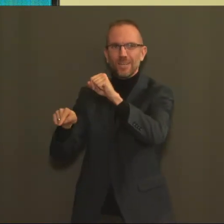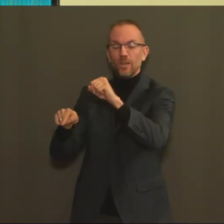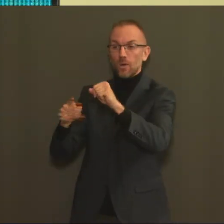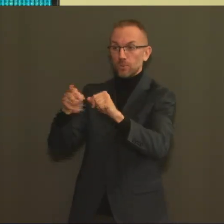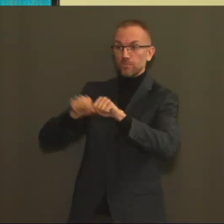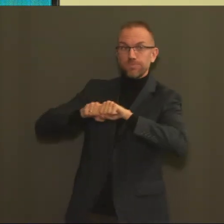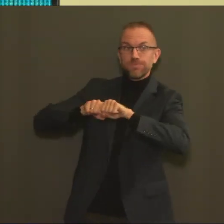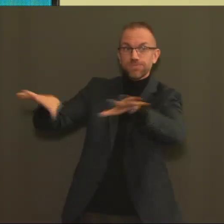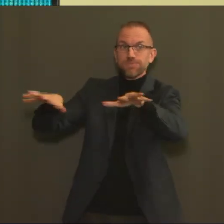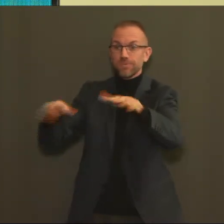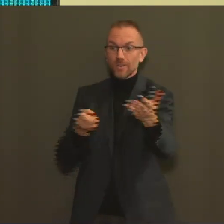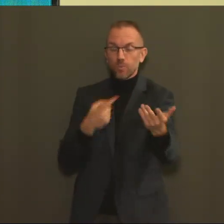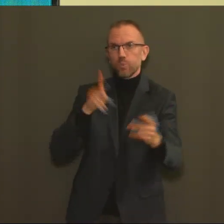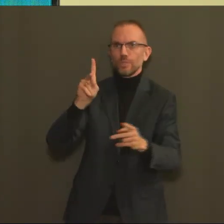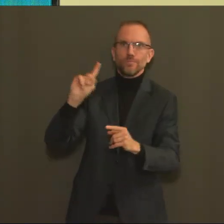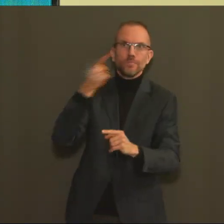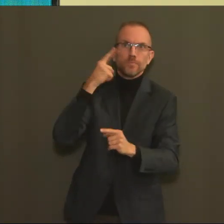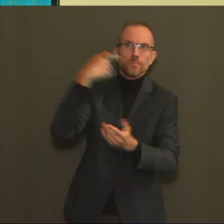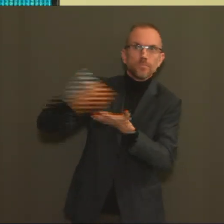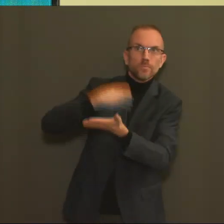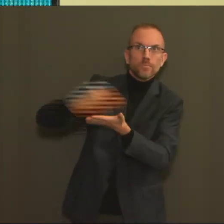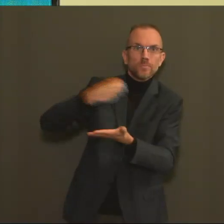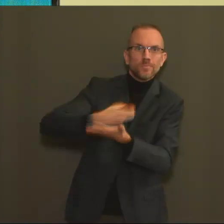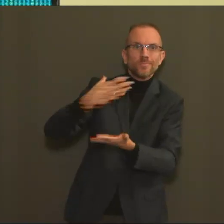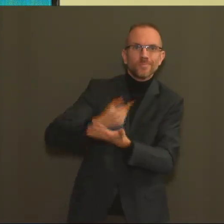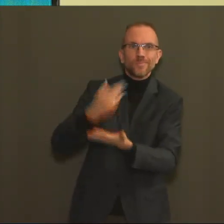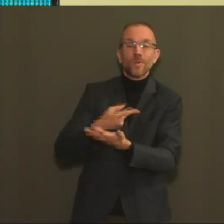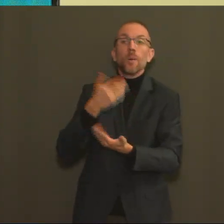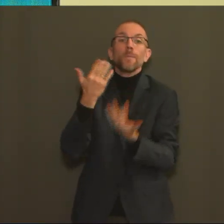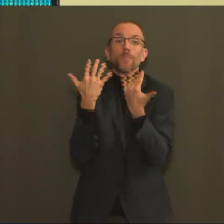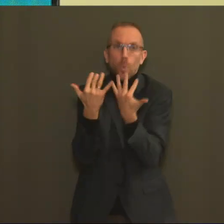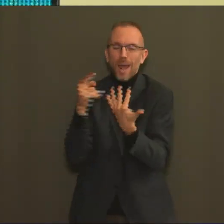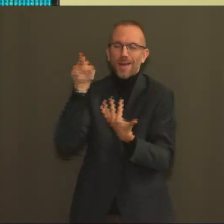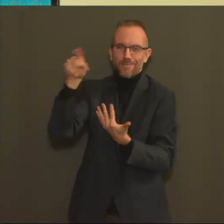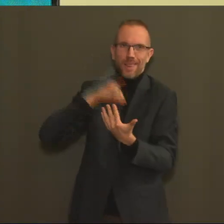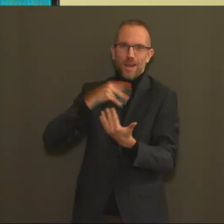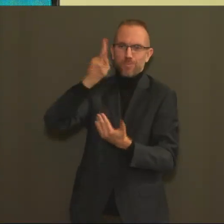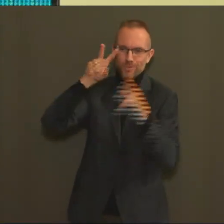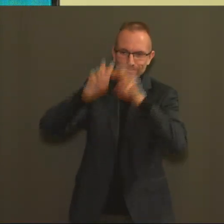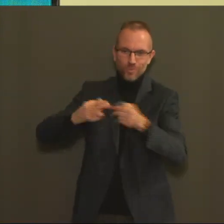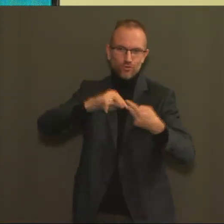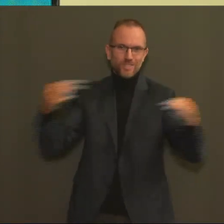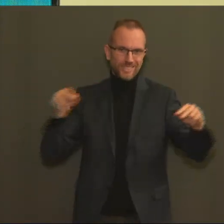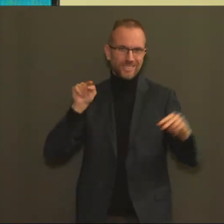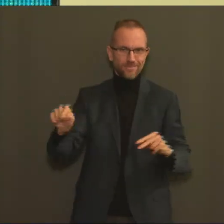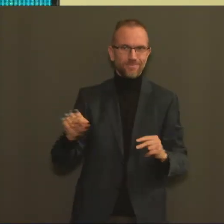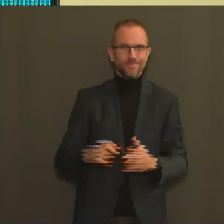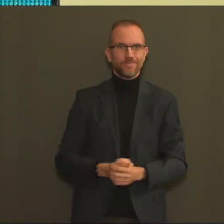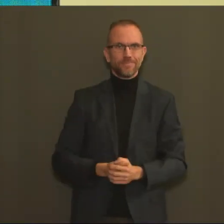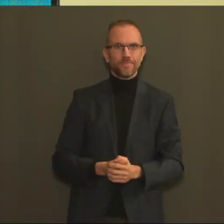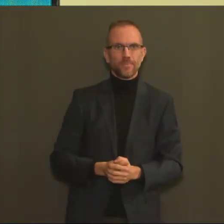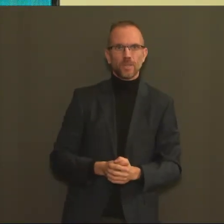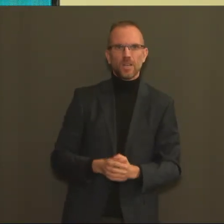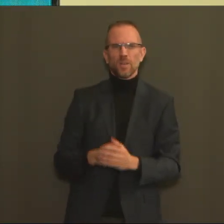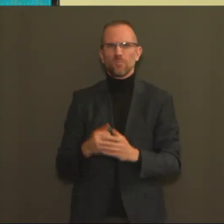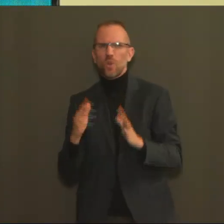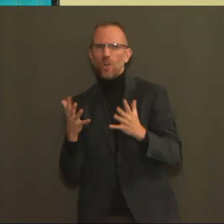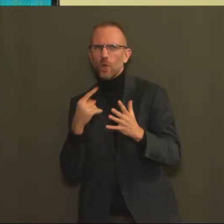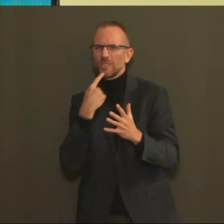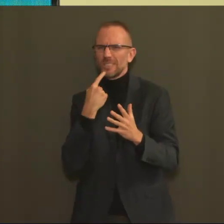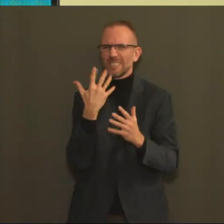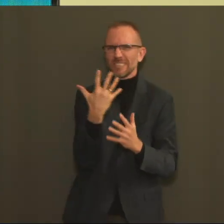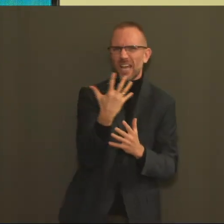maal voel je je om na deze diepe en ook de therapie prijs icann dieper zal het is zoet soort hij wist ie case blue blauw 4-deurs